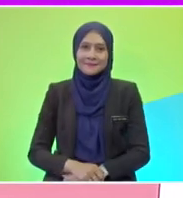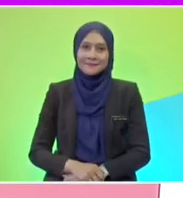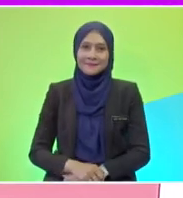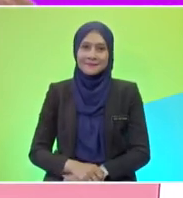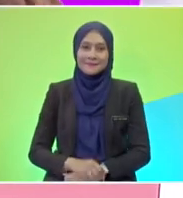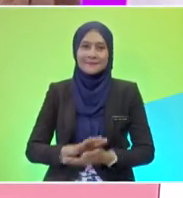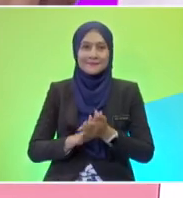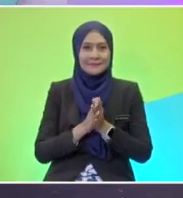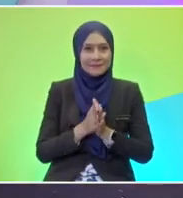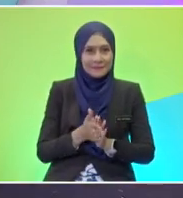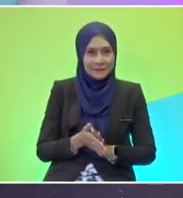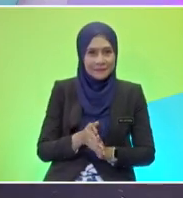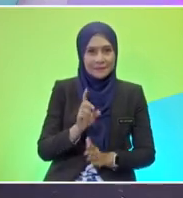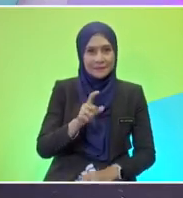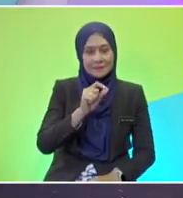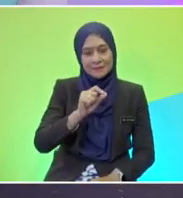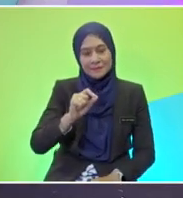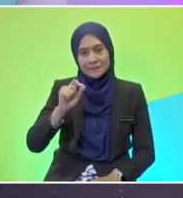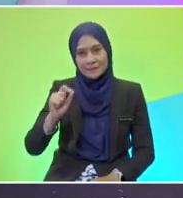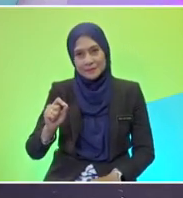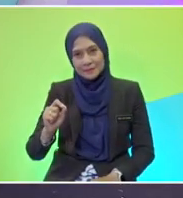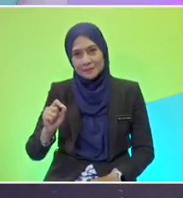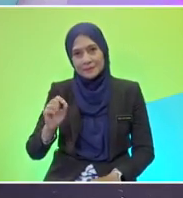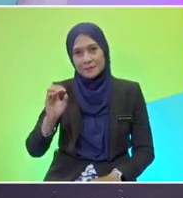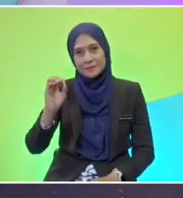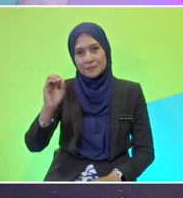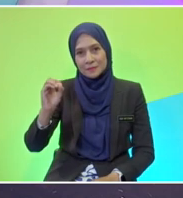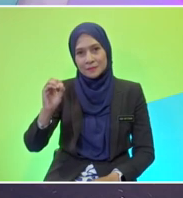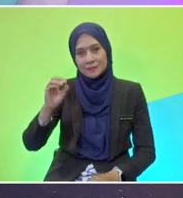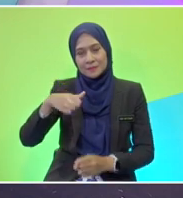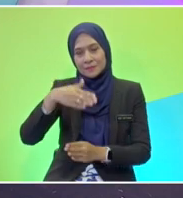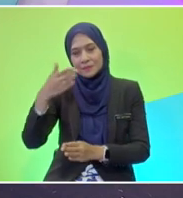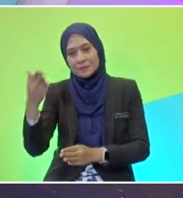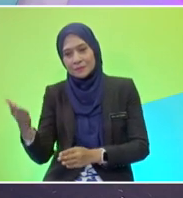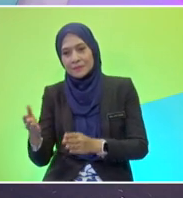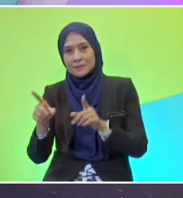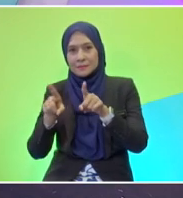Kosong. Jadi kita kena tulis dekat mana tadi? Angka kosong di sebelah sama